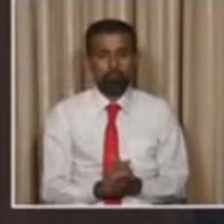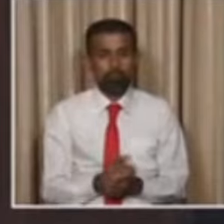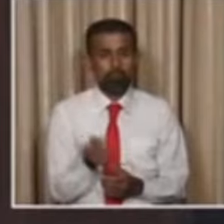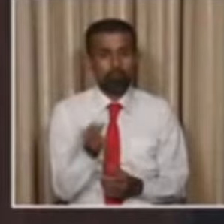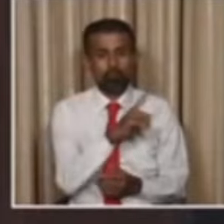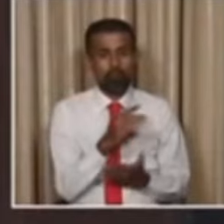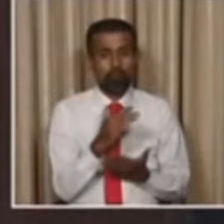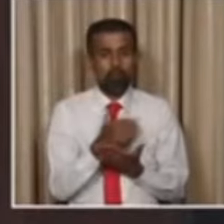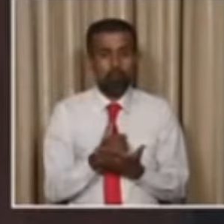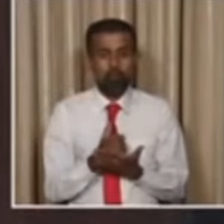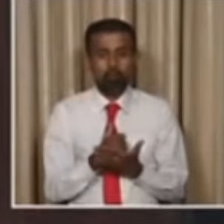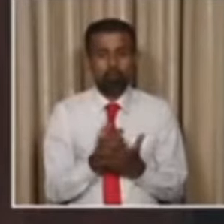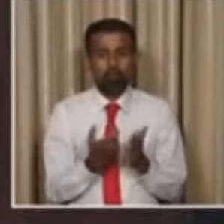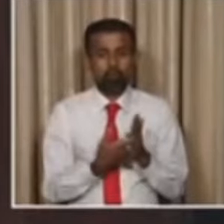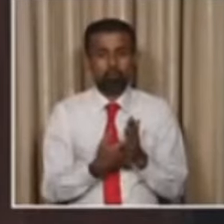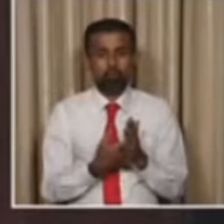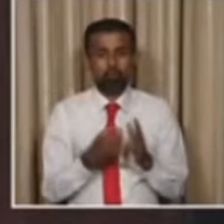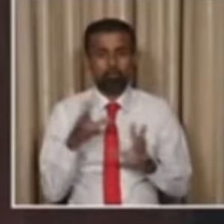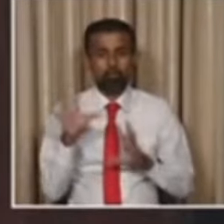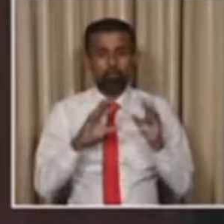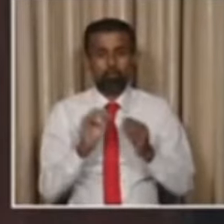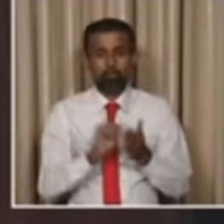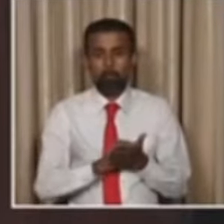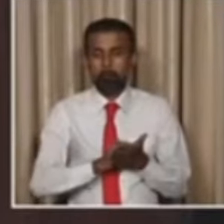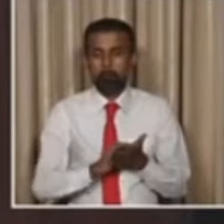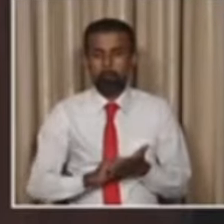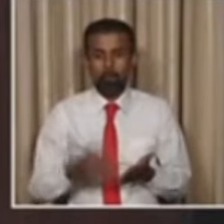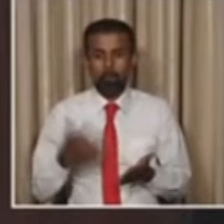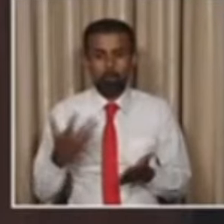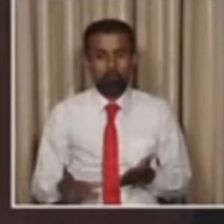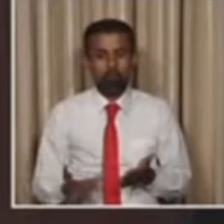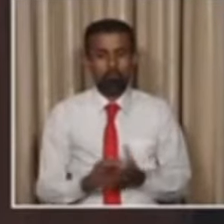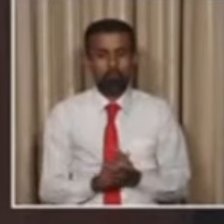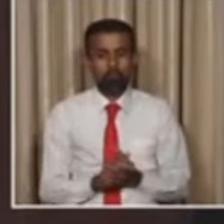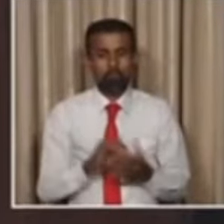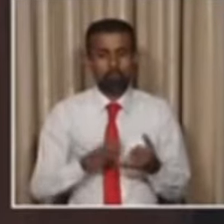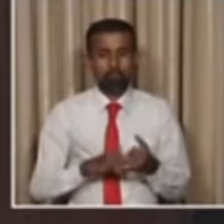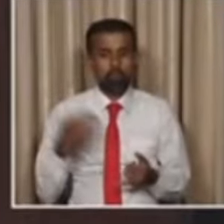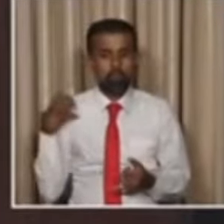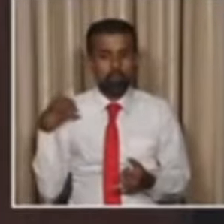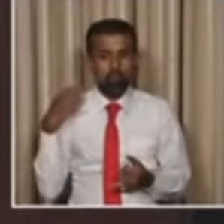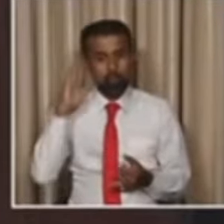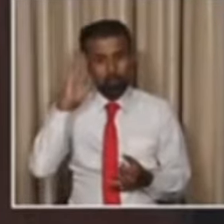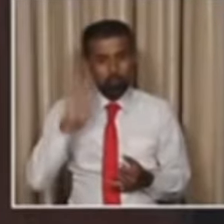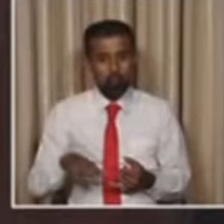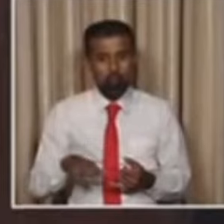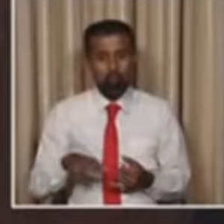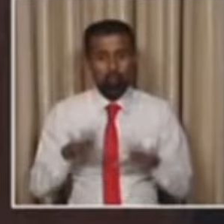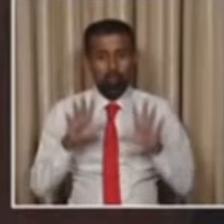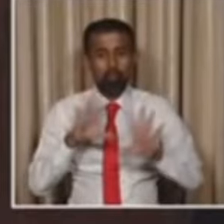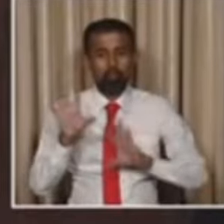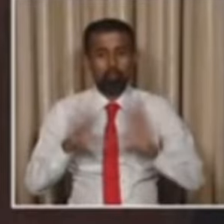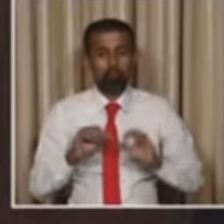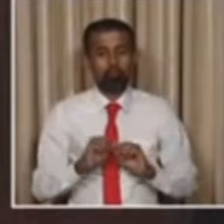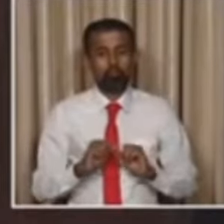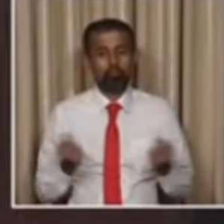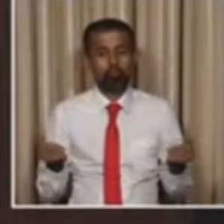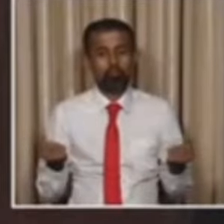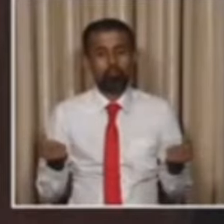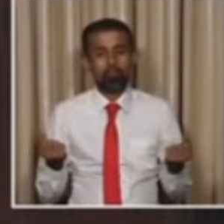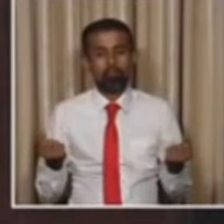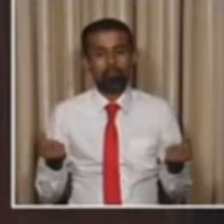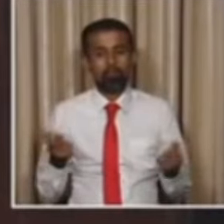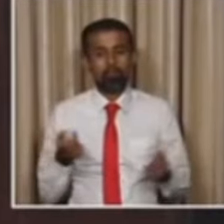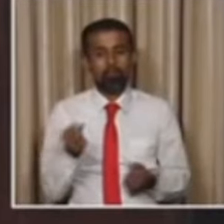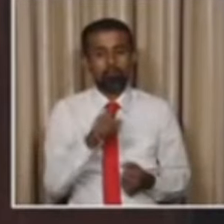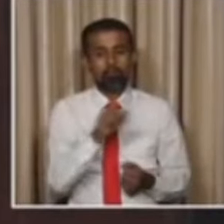සියලුම කාමරවල දත්ත මැකීමේ ප්‍රශ්නේ දෙන්නත් ඇවිල්ලා තියෙනවා. දැන් සහරාන් හිටපු කාමරේ විතරක් අවසානයේ ඇයි තොරතුරු නැත්තේ? අනිතුත්